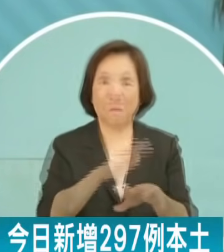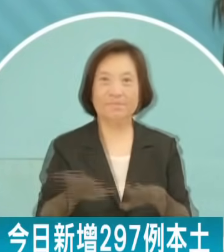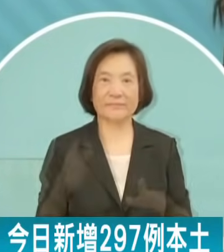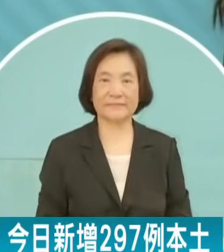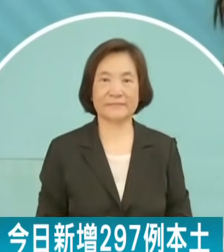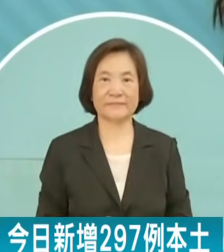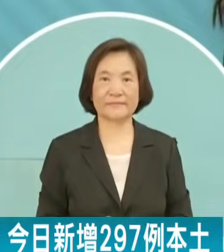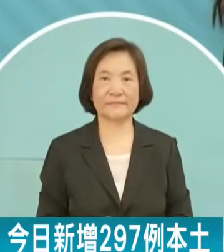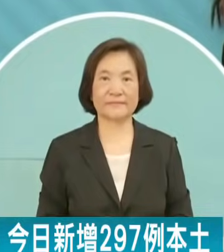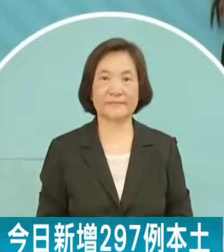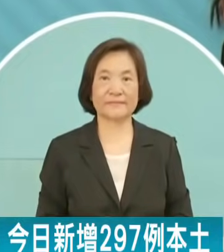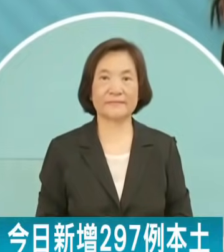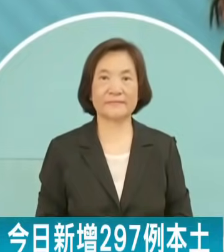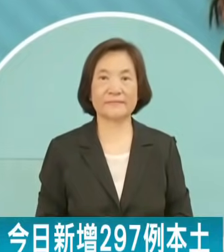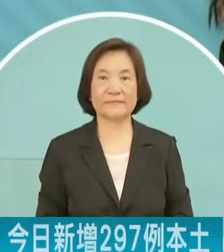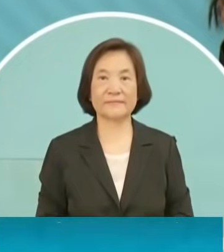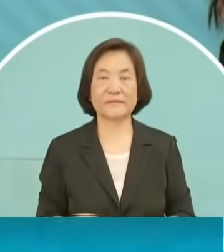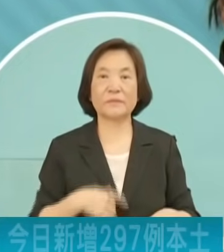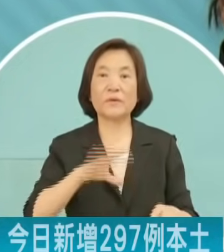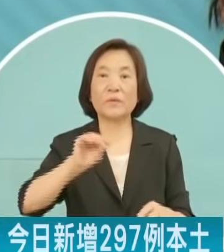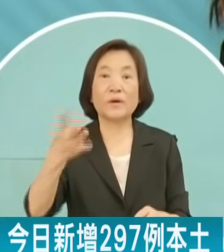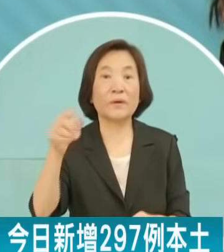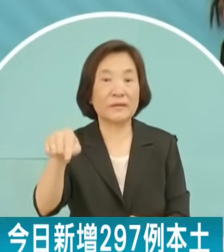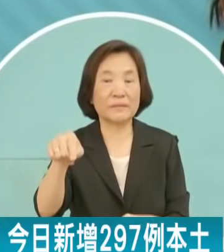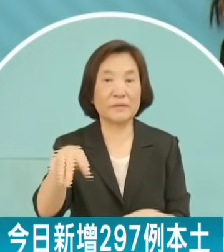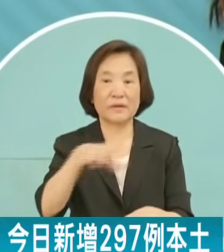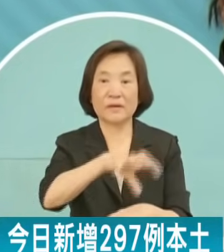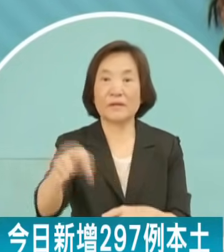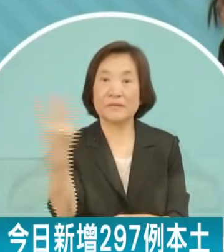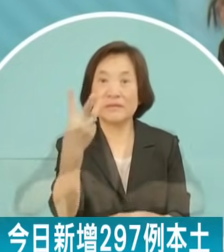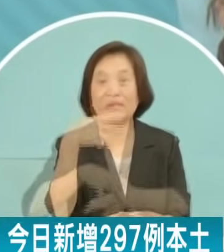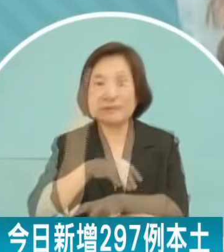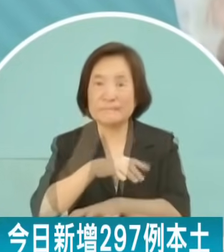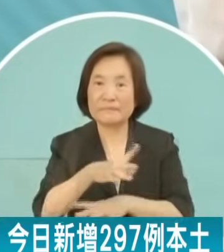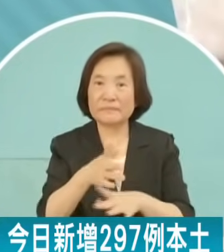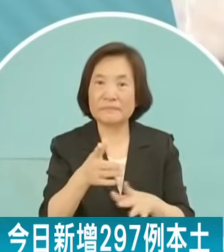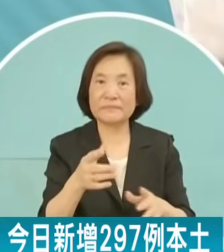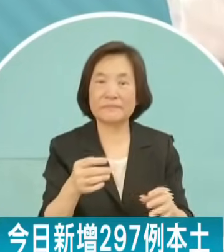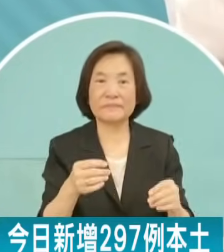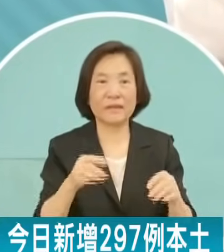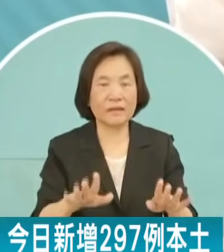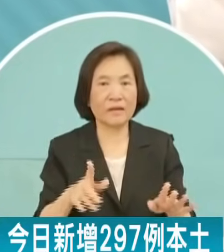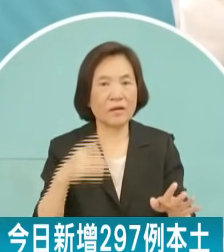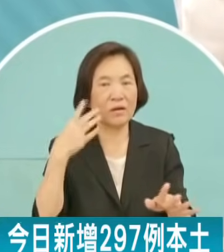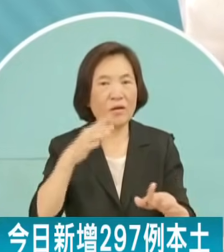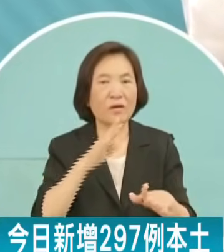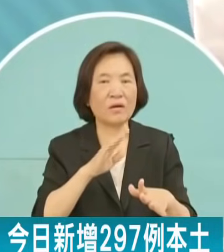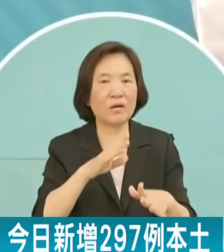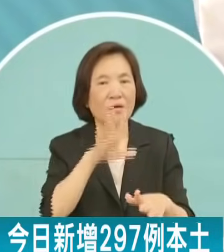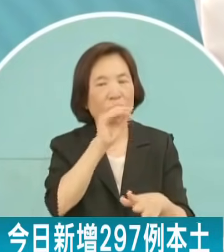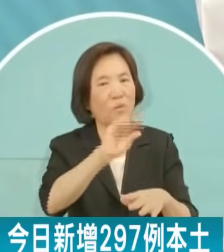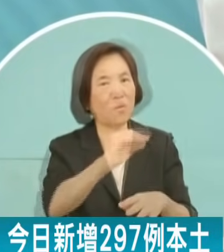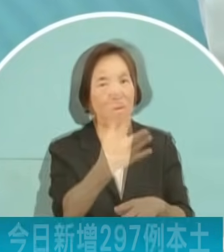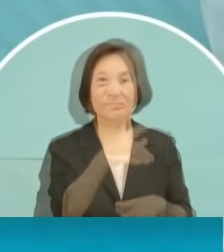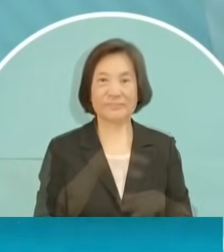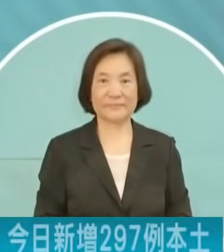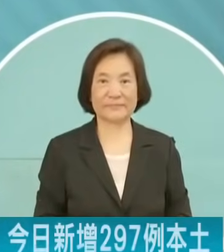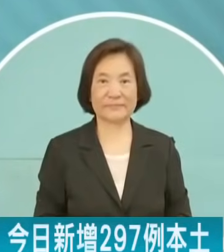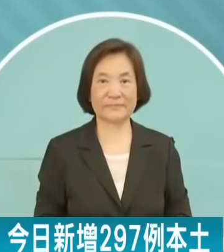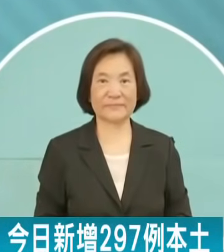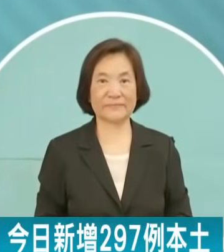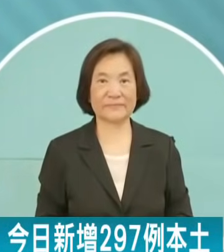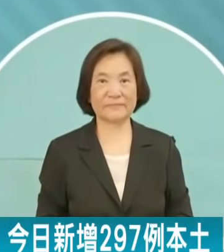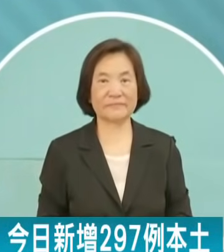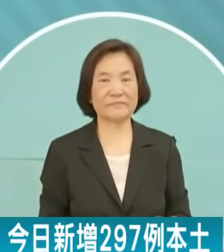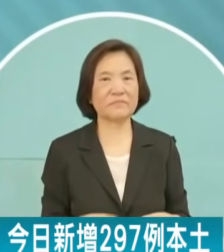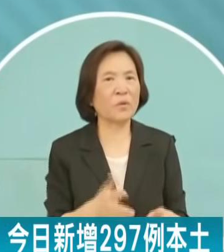控。在万华地区的三个筛检站，你知道吗？因为这一次反而封闭了，人数比较少，也可